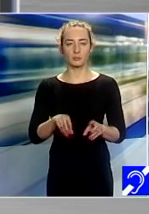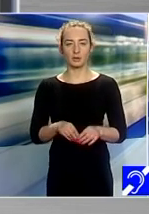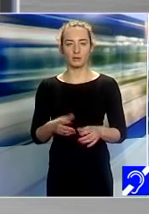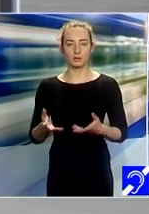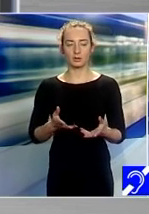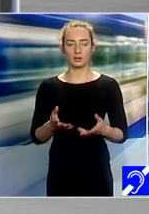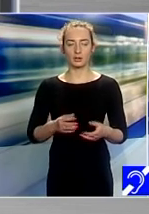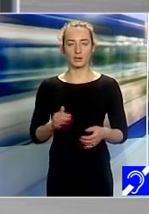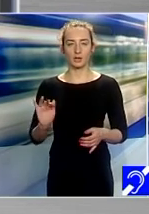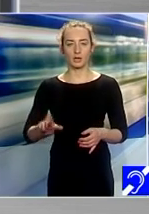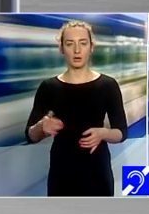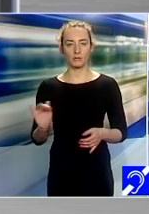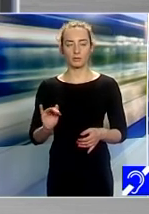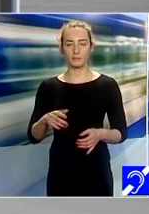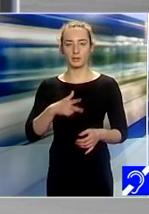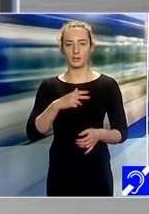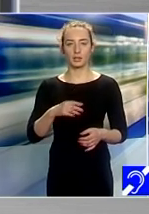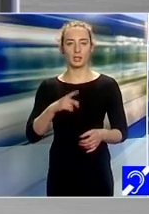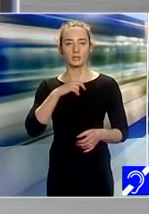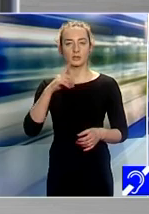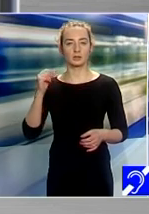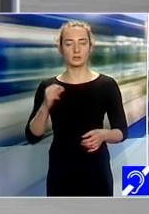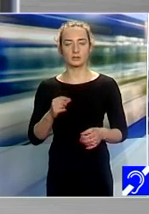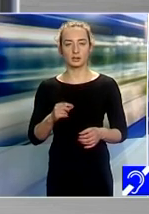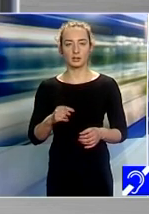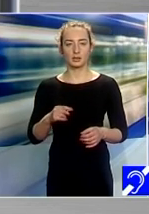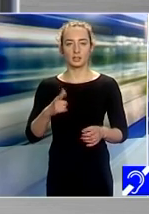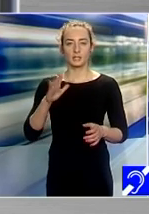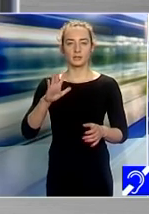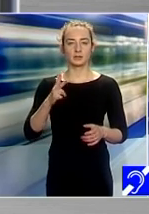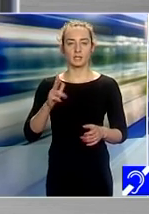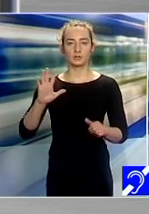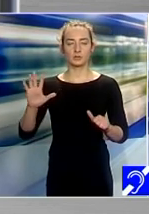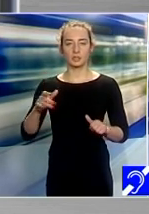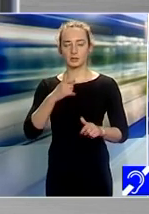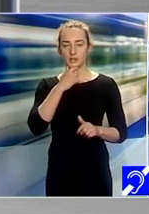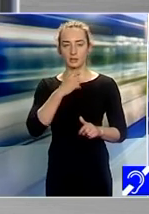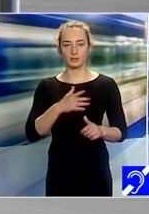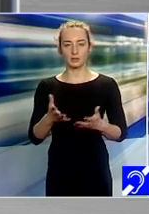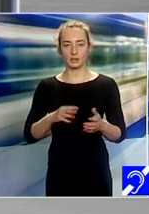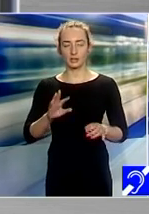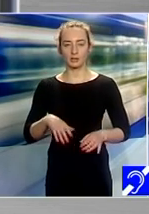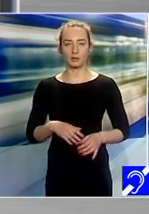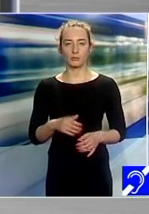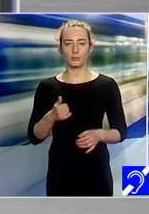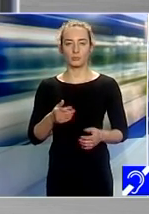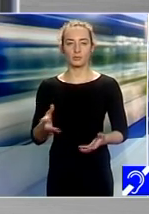care au copii la grădiniță, respectiv între 3 și 6 ani, și care au un